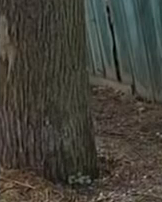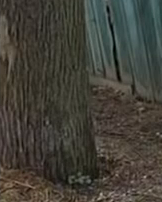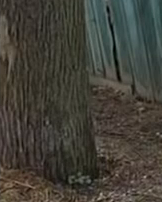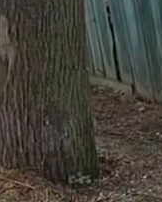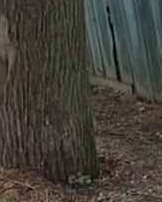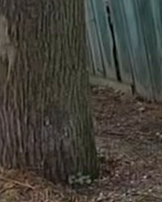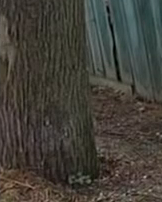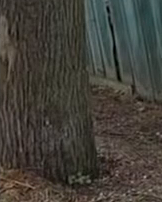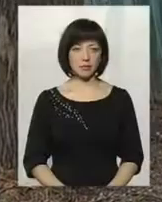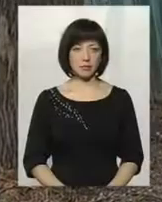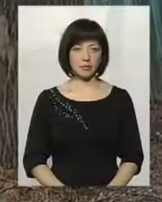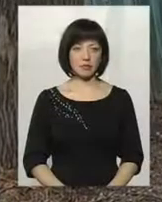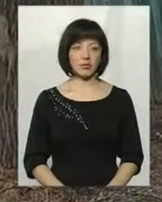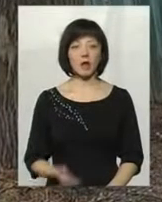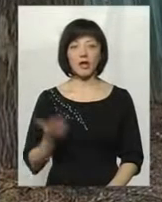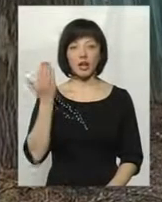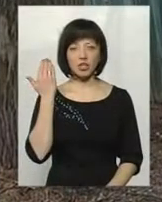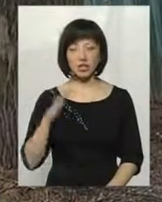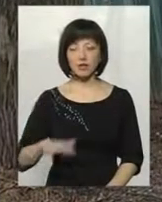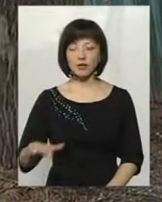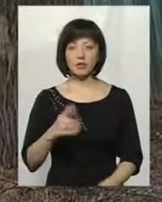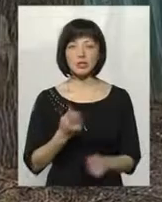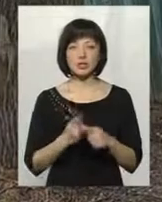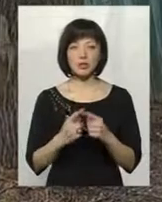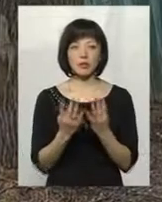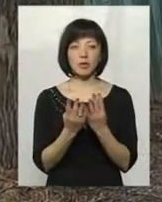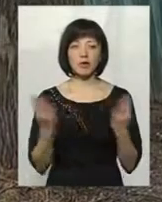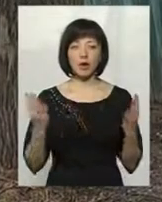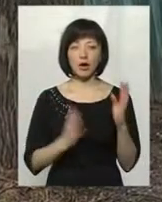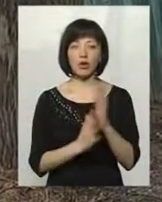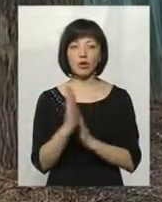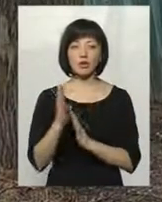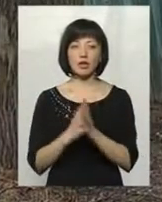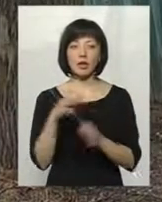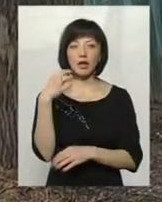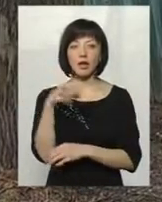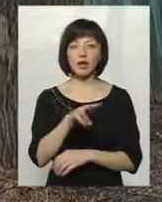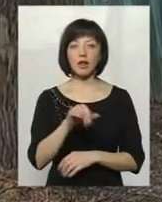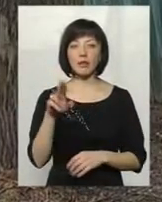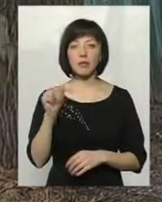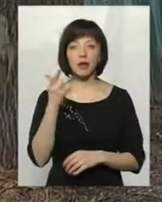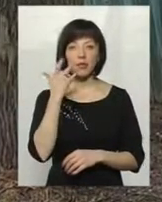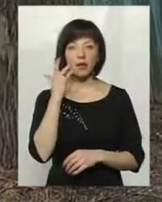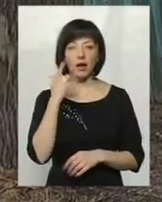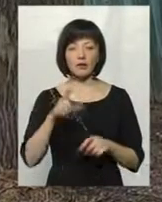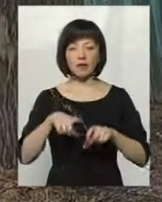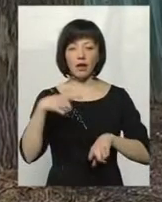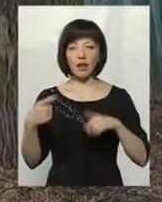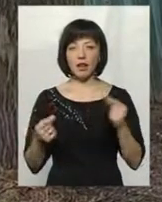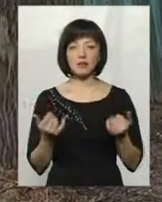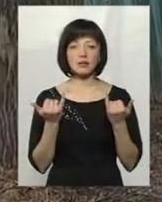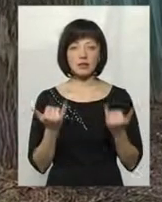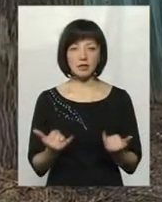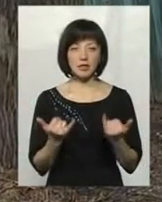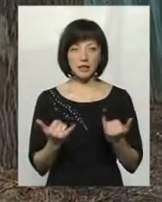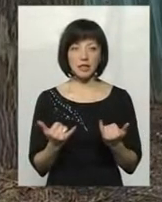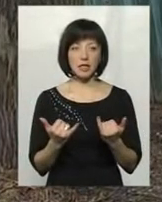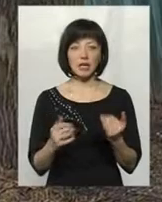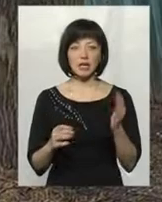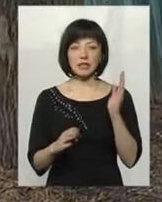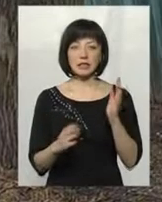Раніше на території, що знаходиться за ось цим парканом, росли горобини, липи та американські клени. Нині із